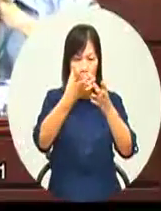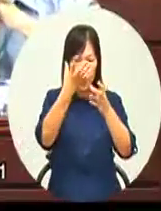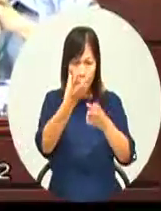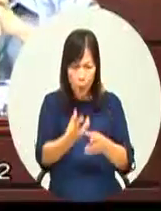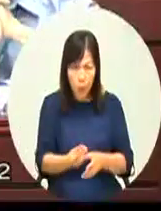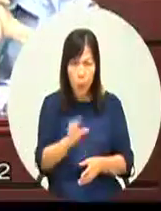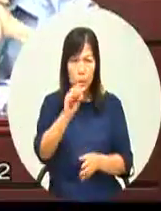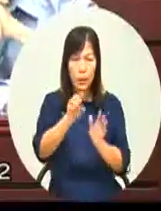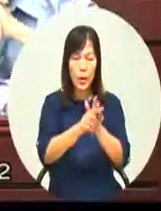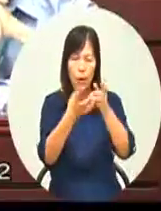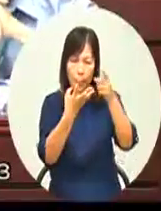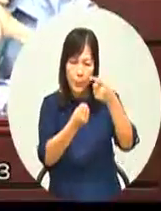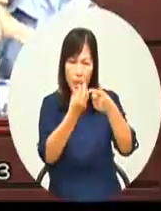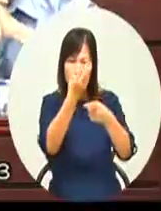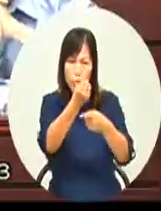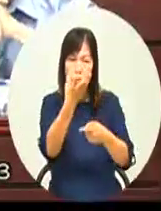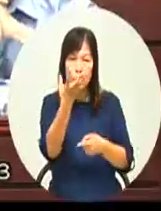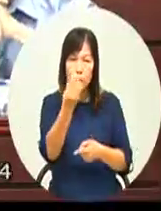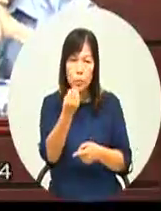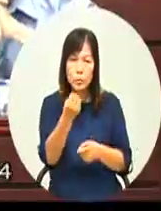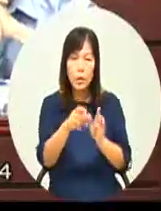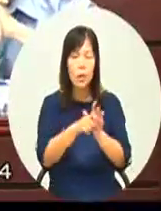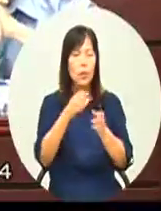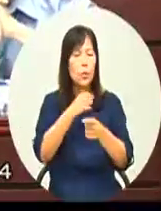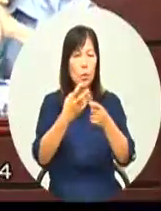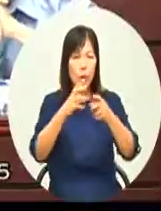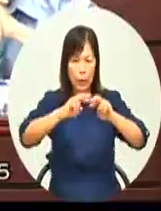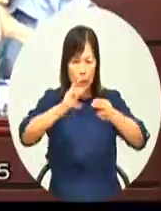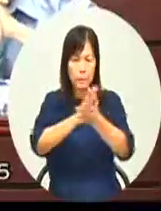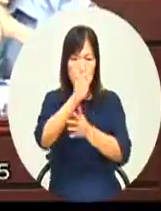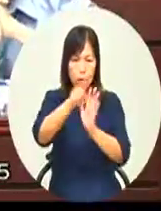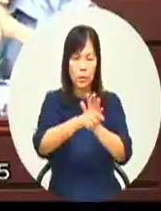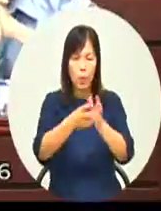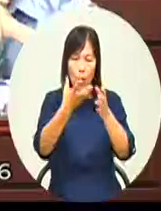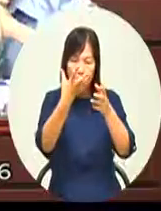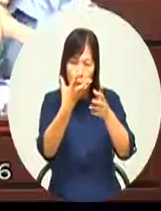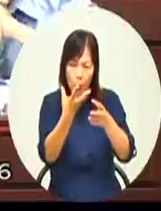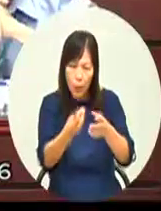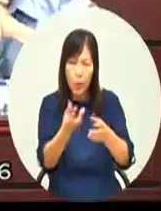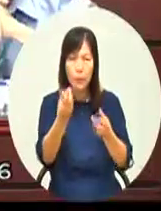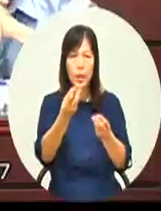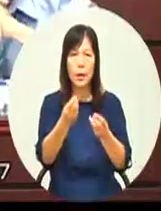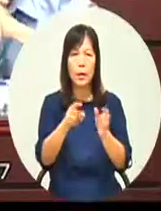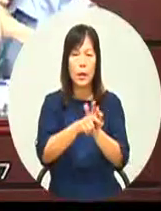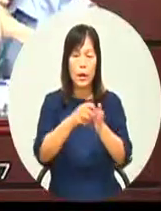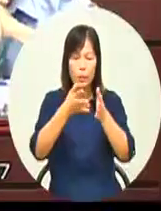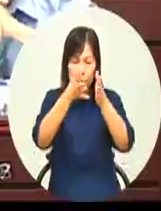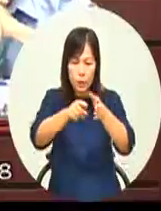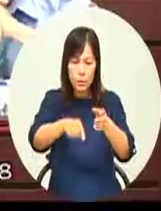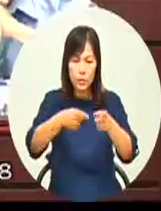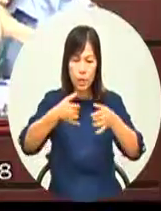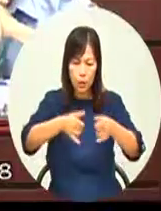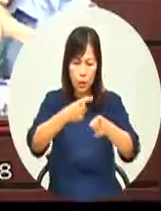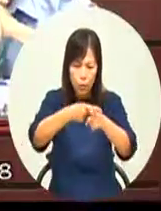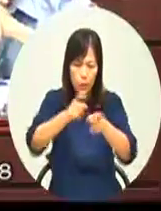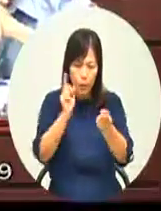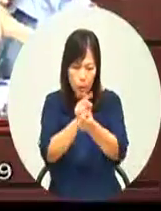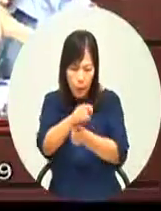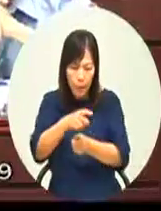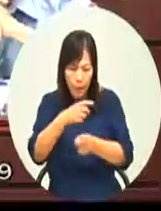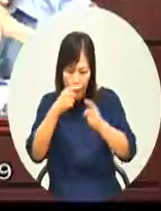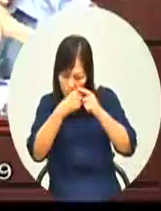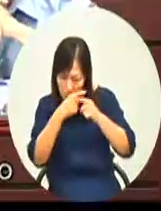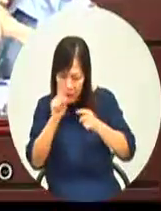那个下降的比例有多少。如果改善完还是没有下降，那我们会针对这个路口再去了解是不是还有其